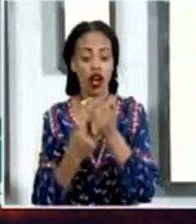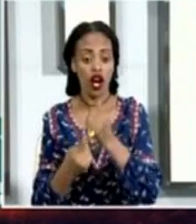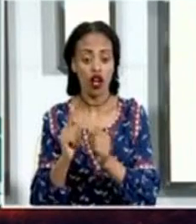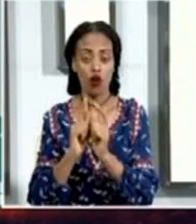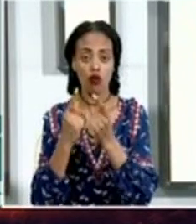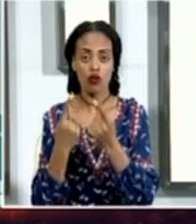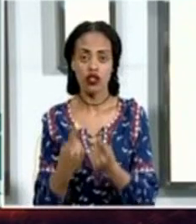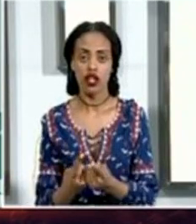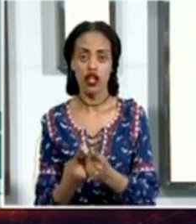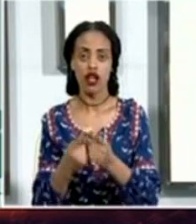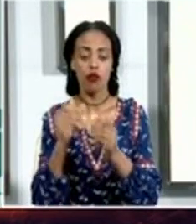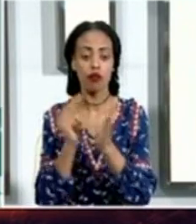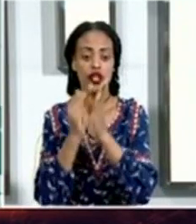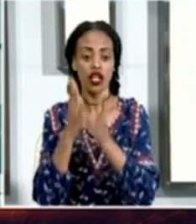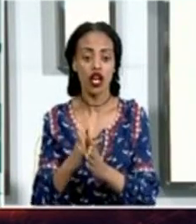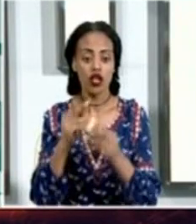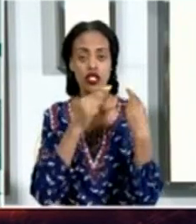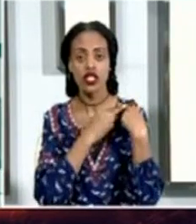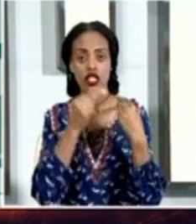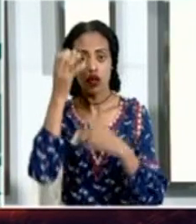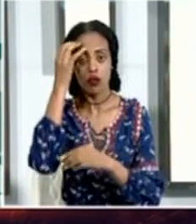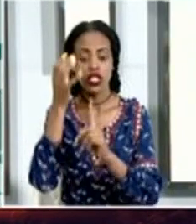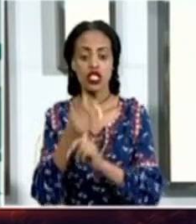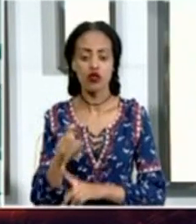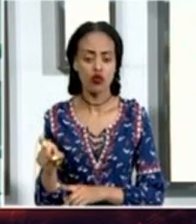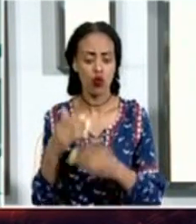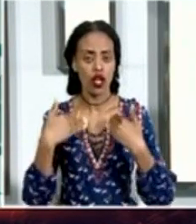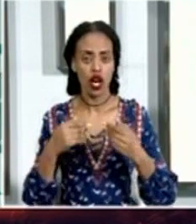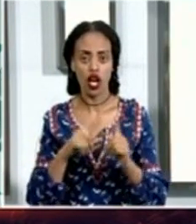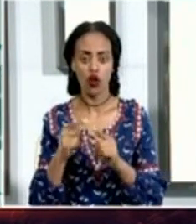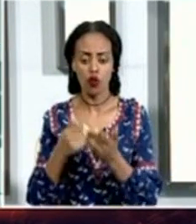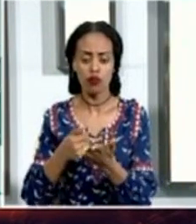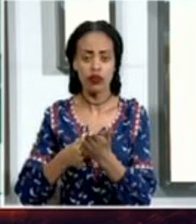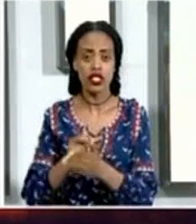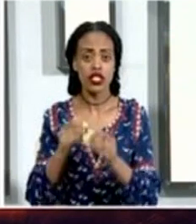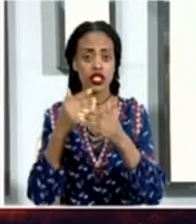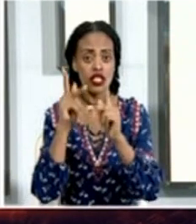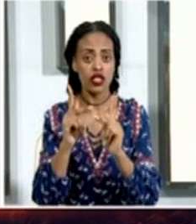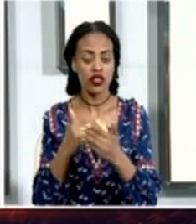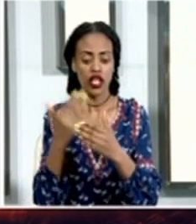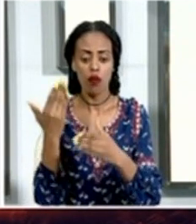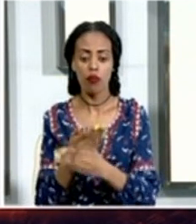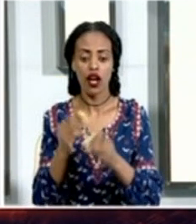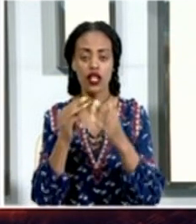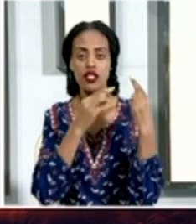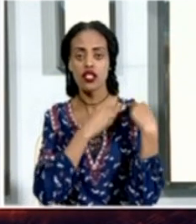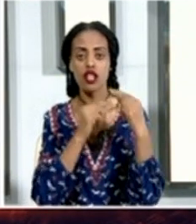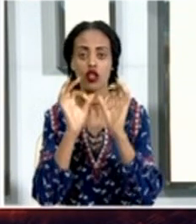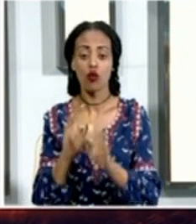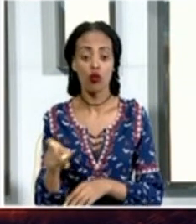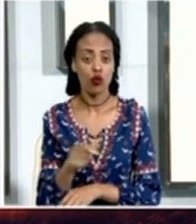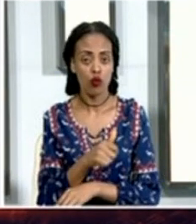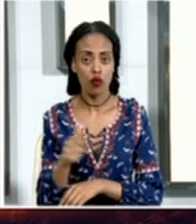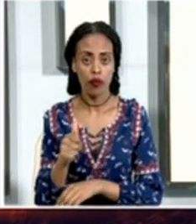ውልቀ መላኽ ጉጅለም ብሕጋዊ ገባብ ስልጣን መንግስቲ ዝሕዝ ዝኾነ ኣካል እውን ብፅሒት ህዝቢ ትግራይ ናይ ምኽልካል ስልጣን የብሉን። ይኹን